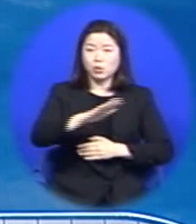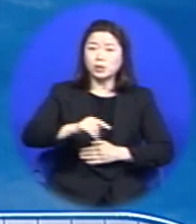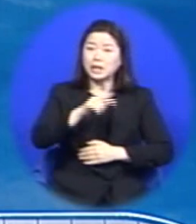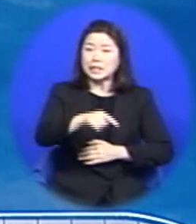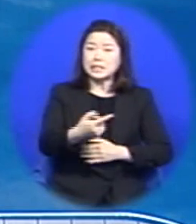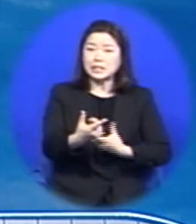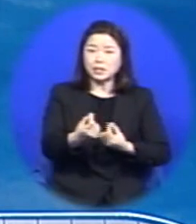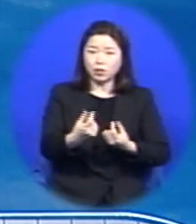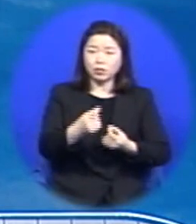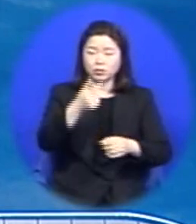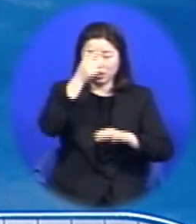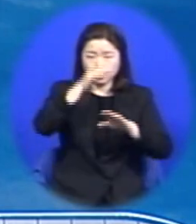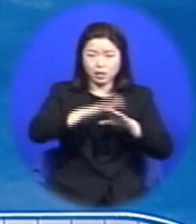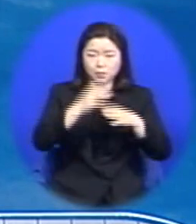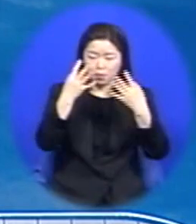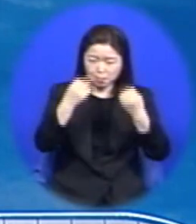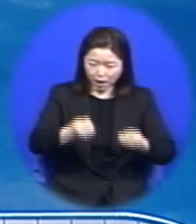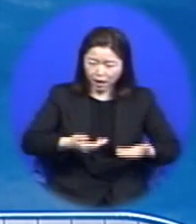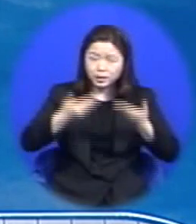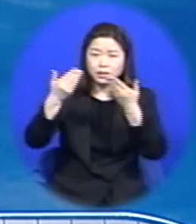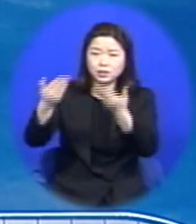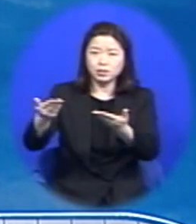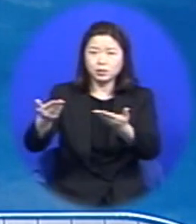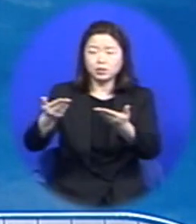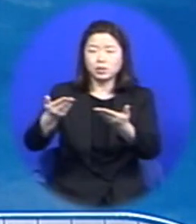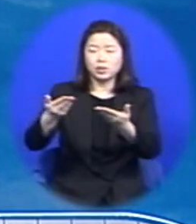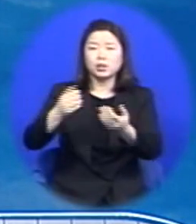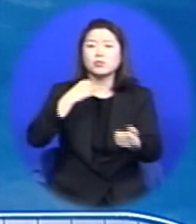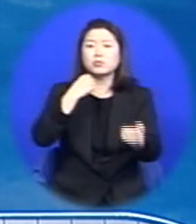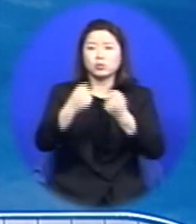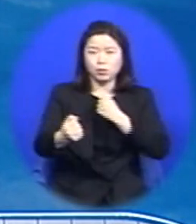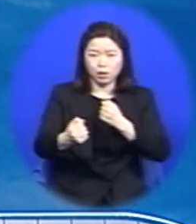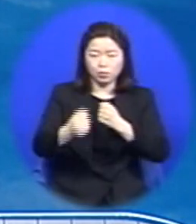많이 드려본들 하나님이 예배를 받으실 수 있겠습니까?